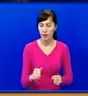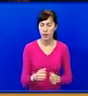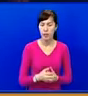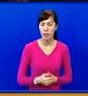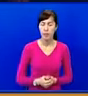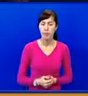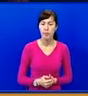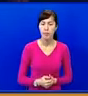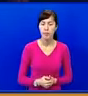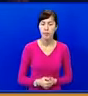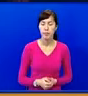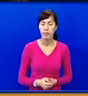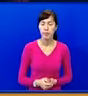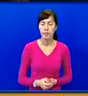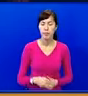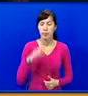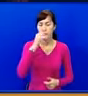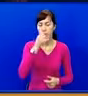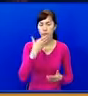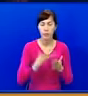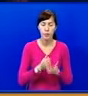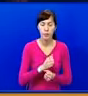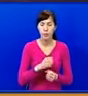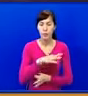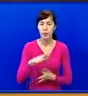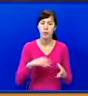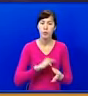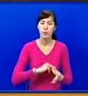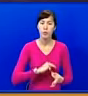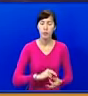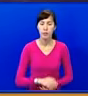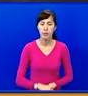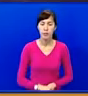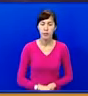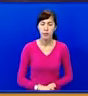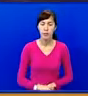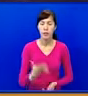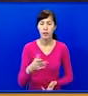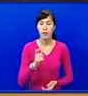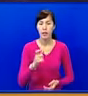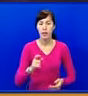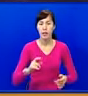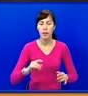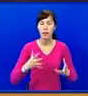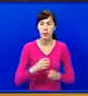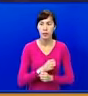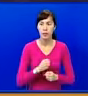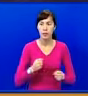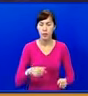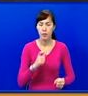сұрамайды, айлық сұрамайды, күні түн істей береді. Сендер жақ халықты қинамайды,